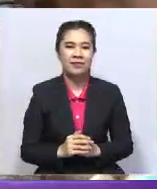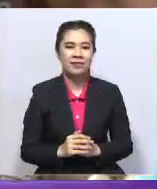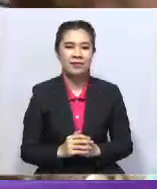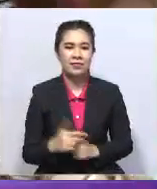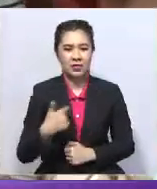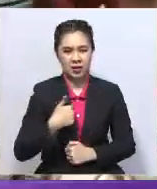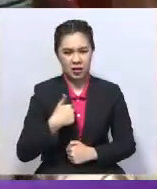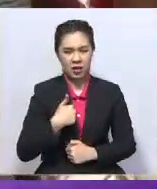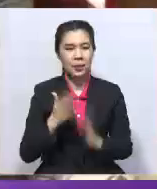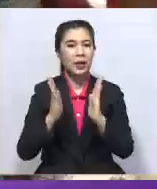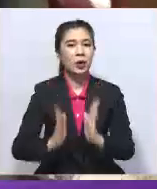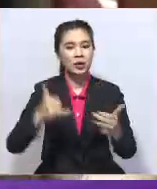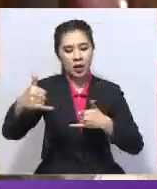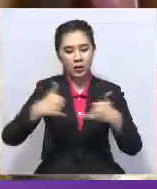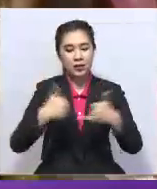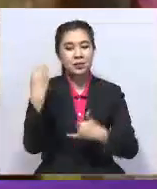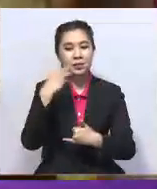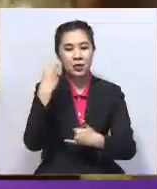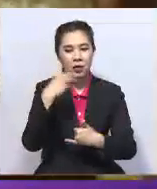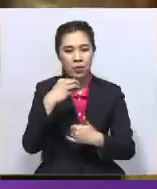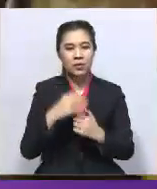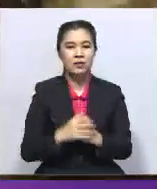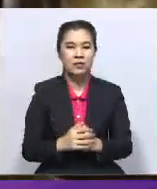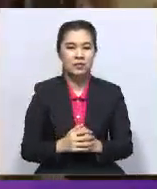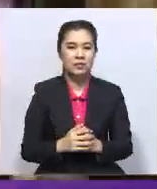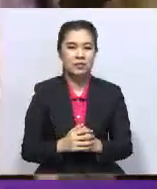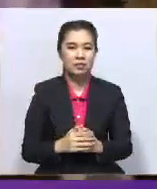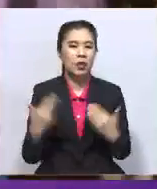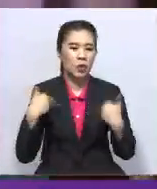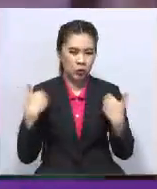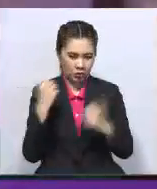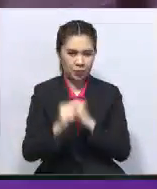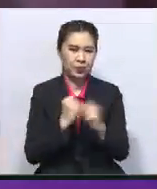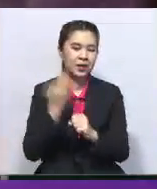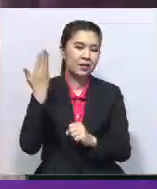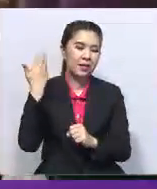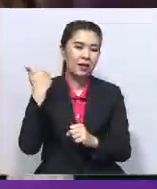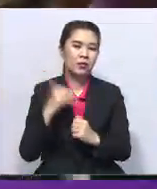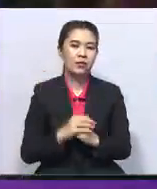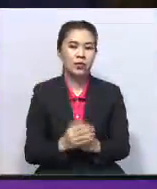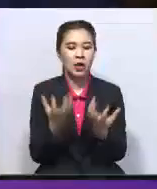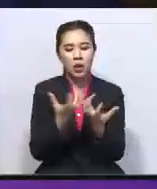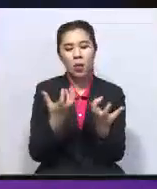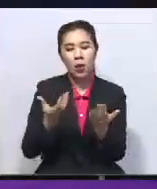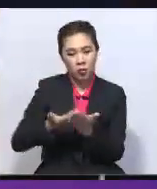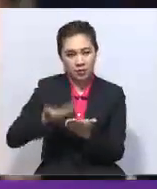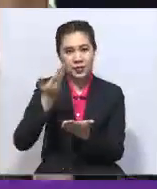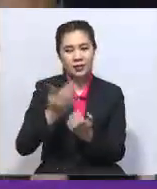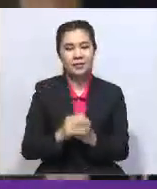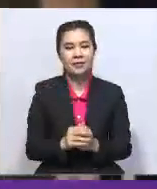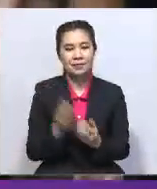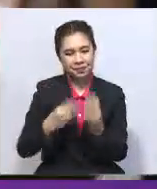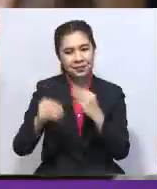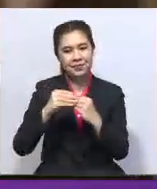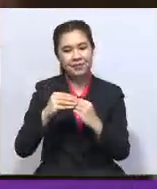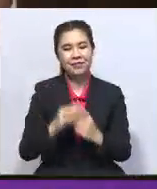ใหญ่จะลูกค้าประจำก็เยอะแล้วก็คนจรก็เยอะแล้วคึกคักกว่าปีที่แล้วแต่ของจะแพงขึ้นของแพ